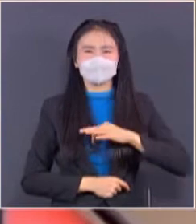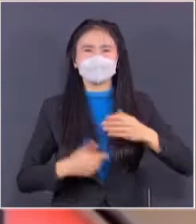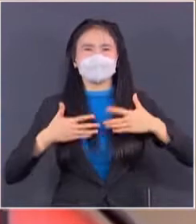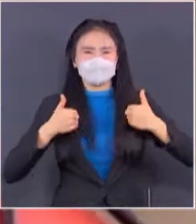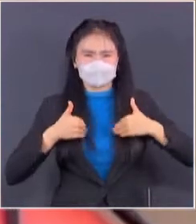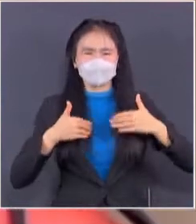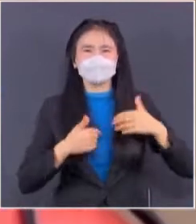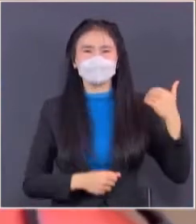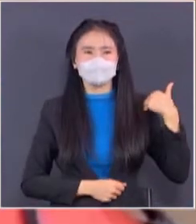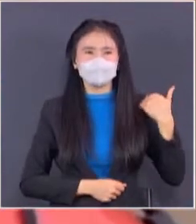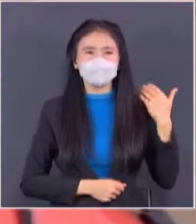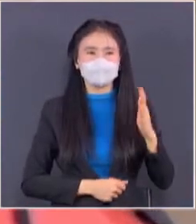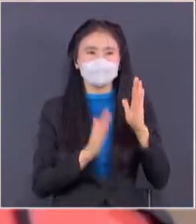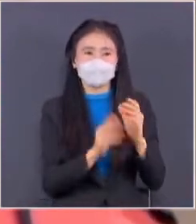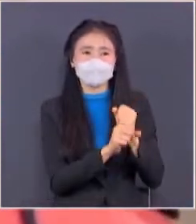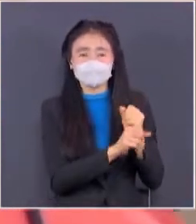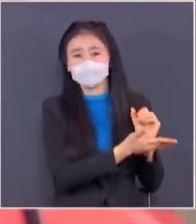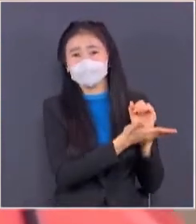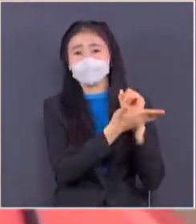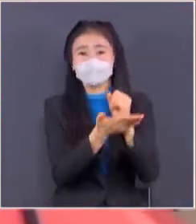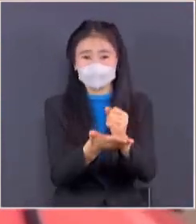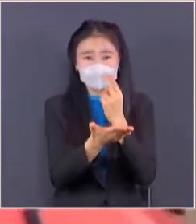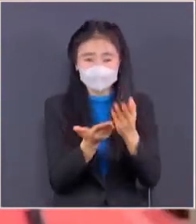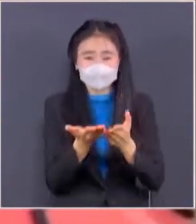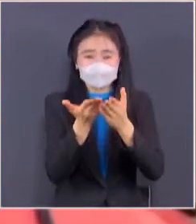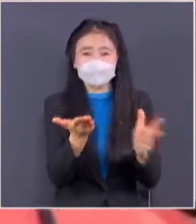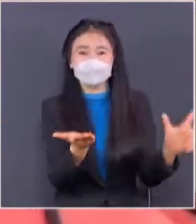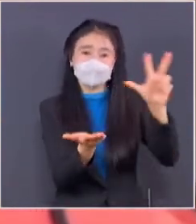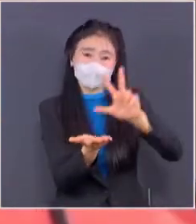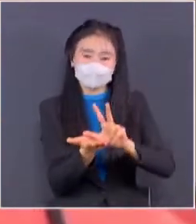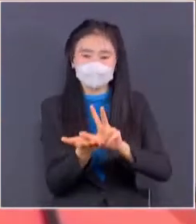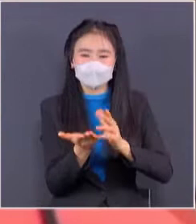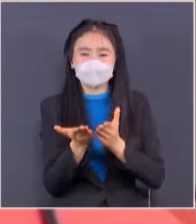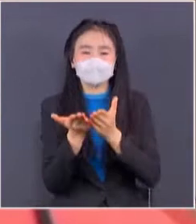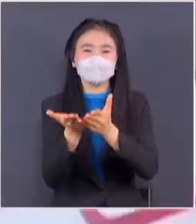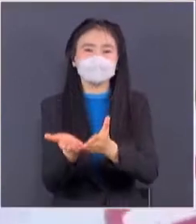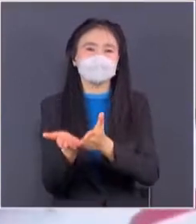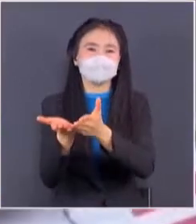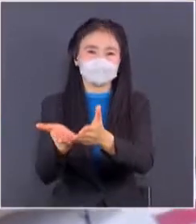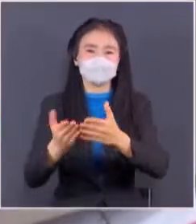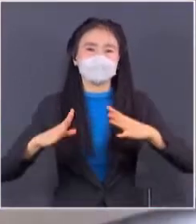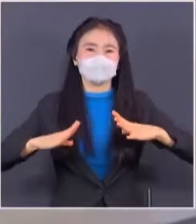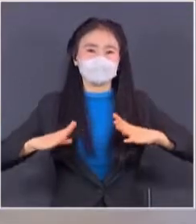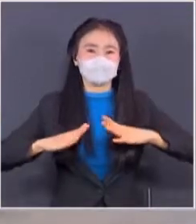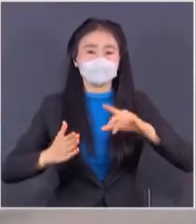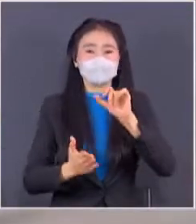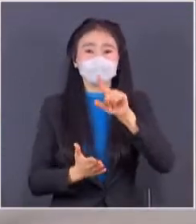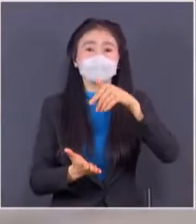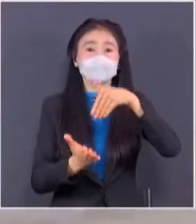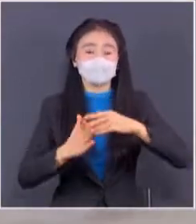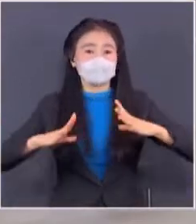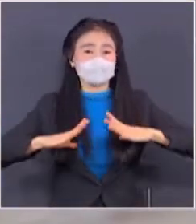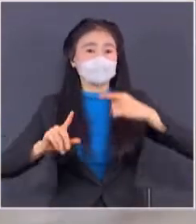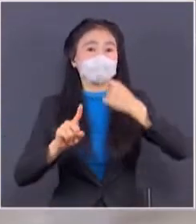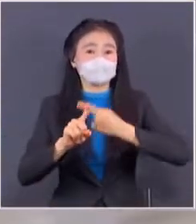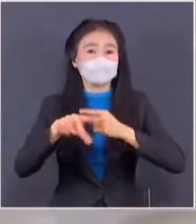ะมีเจ้าหน้าที่เข้าไปช่วยเหลือก่อนที่จะขึ้นเรือท้องแบนแล้วก็ไปพักอาศัยกันที่ศูนย์พักพิงเป็นการชั่